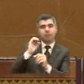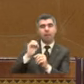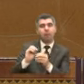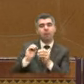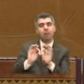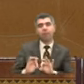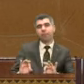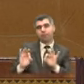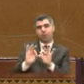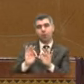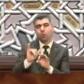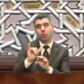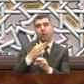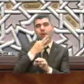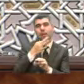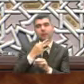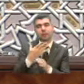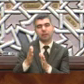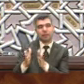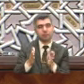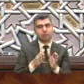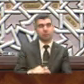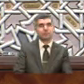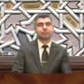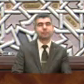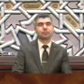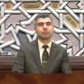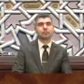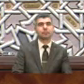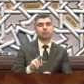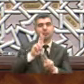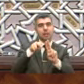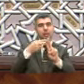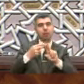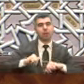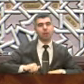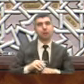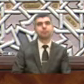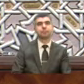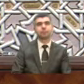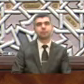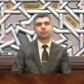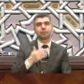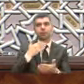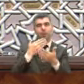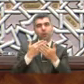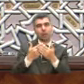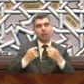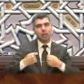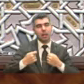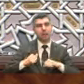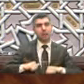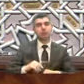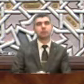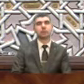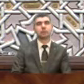المساطير؟ وشكرا. كلمه للسيد الوزير للجواب، تفضلوا السيد الوزير. شكرا السيد الرئيس، السيد وزير